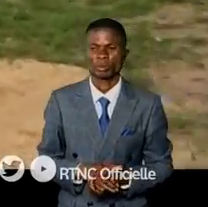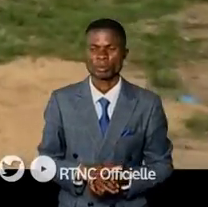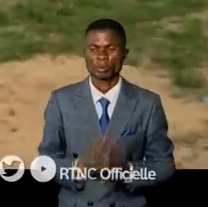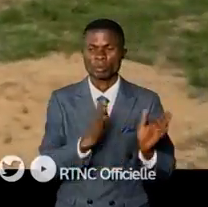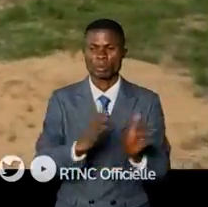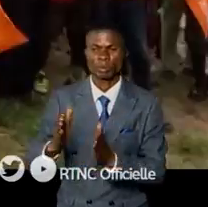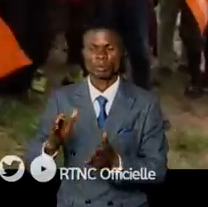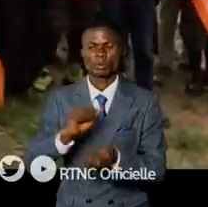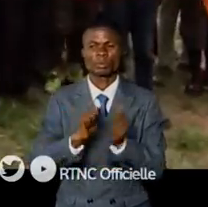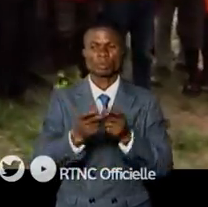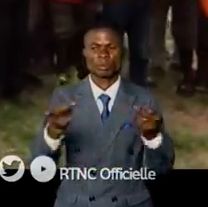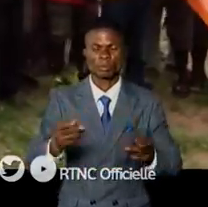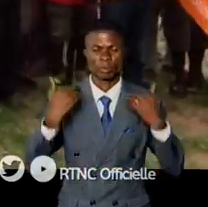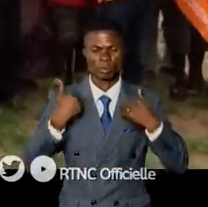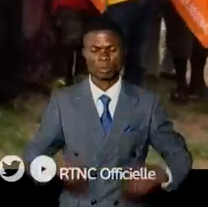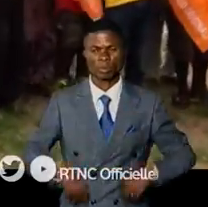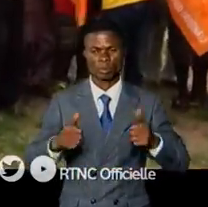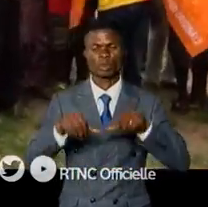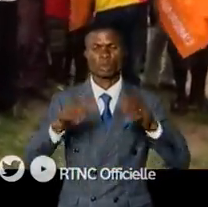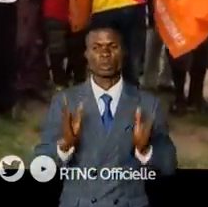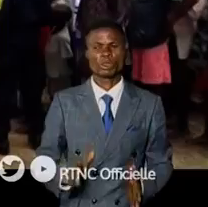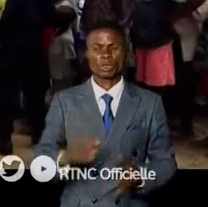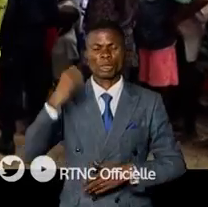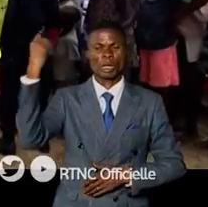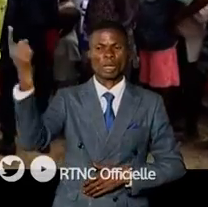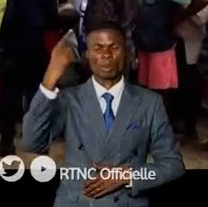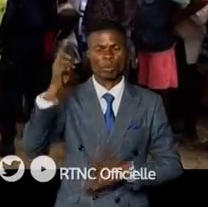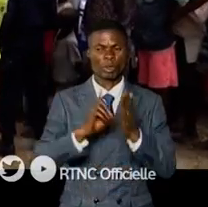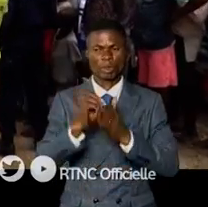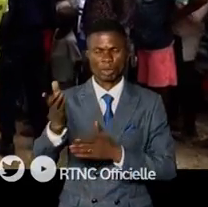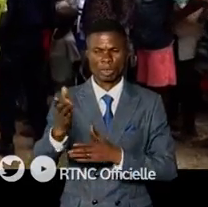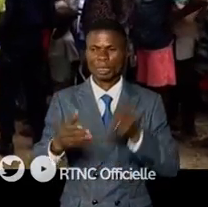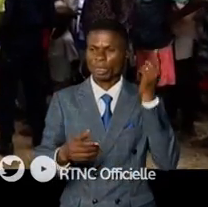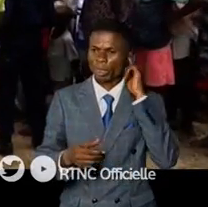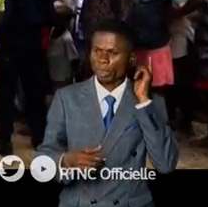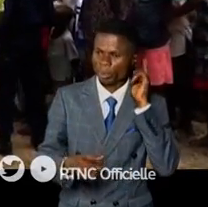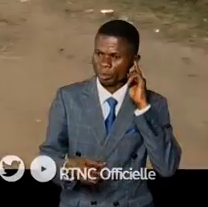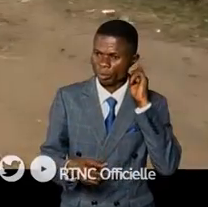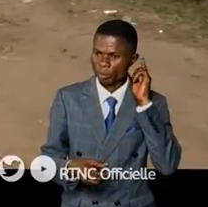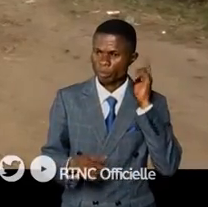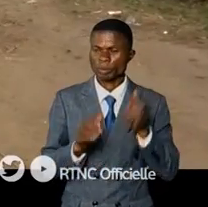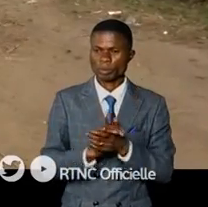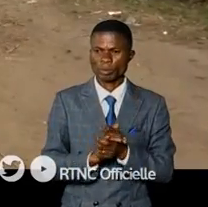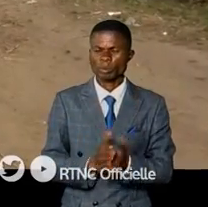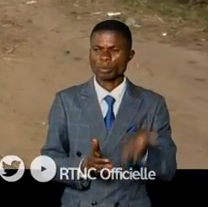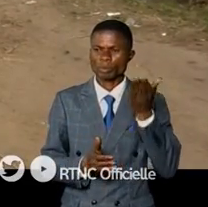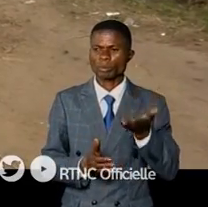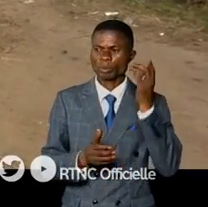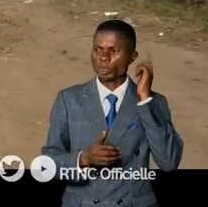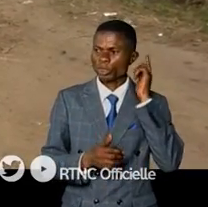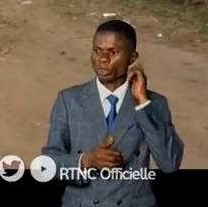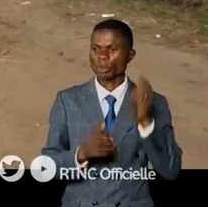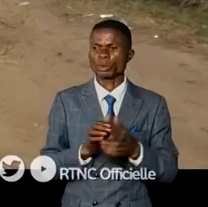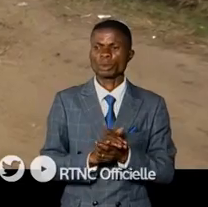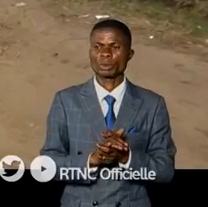Améliorer les cadres et les conditions de vie des Congolais du monde rural et périurbain, c'est entre autres réhabiliter et entretenir les